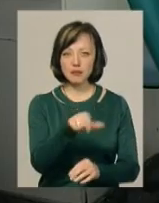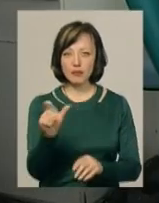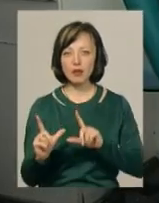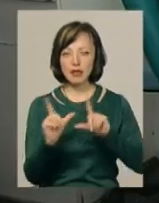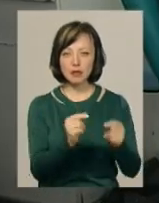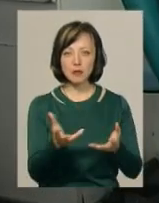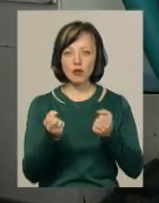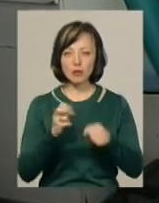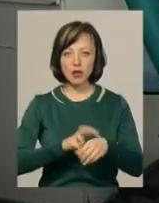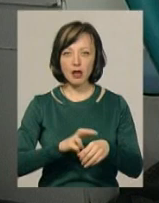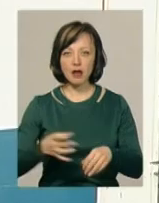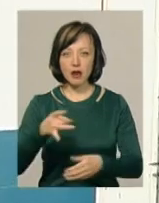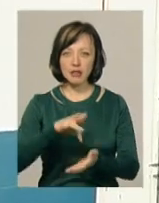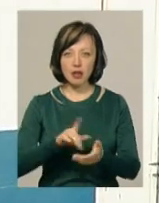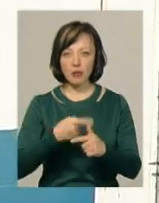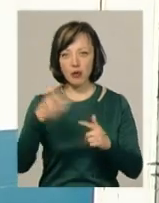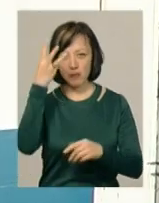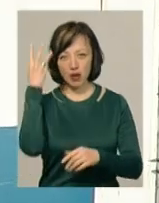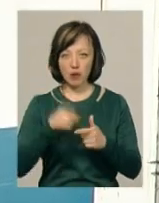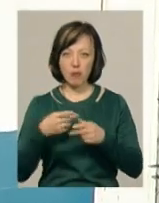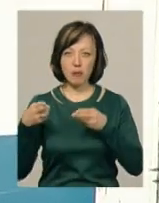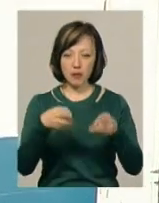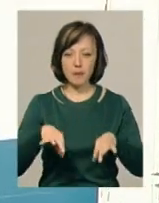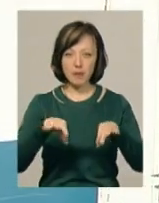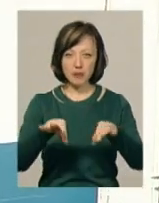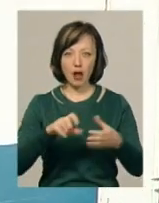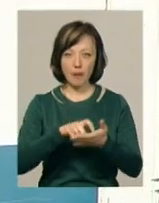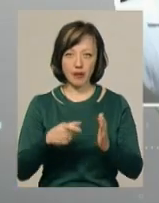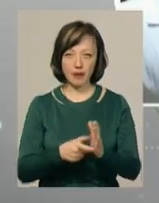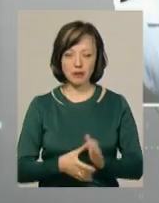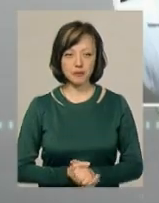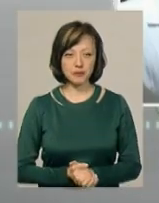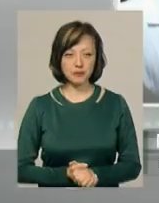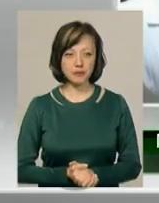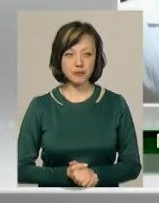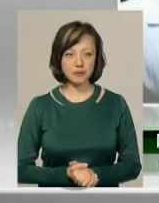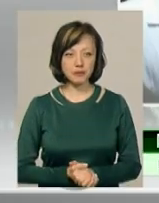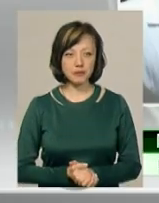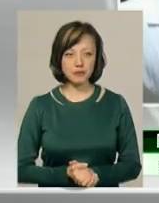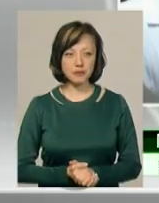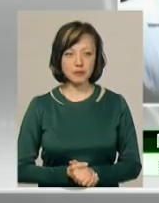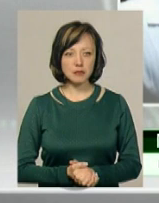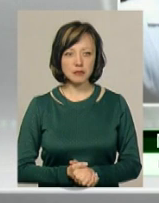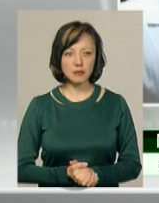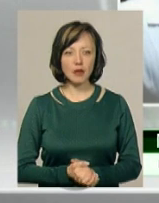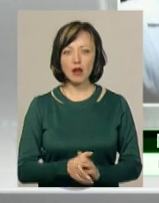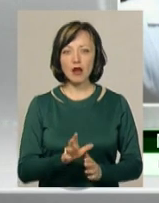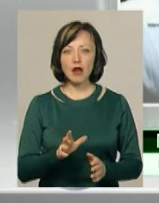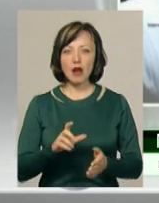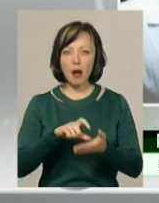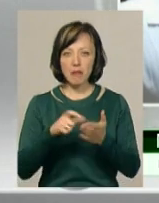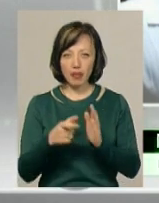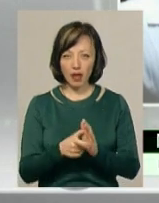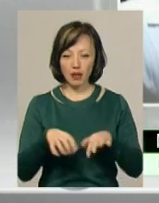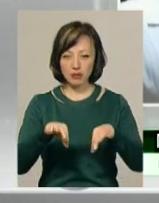до стоматологів у райцентр чи Хмельницький, або ж до них приїжджатиме пересувний стоматкабінет. Який повністю облаштований матеріалами і